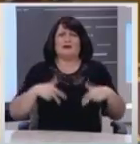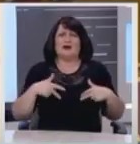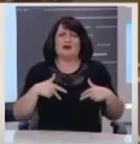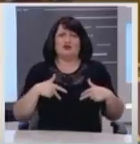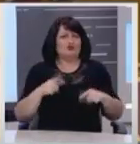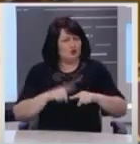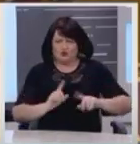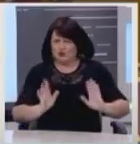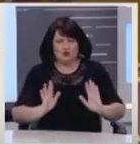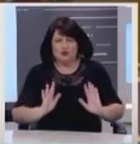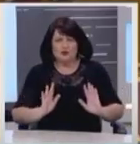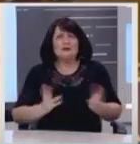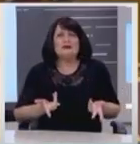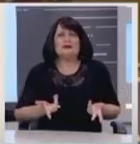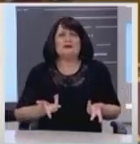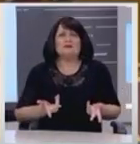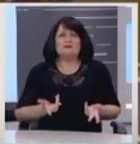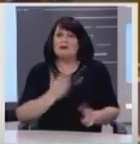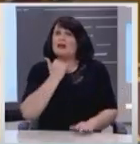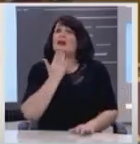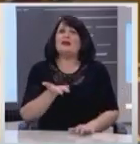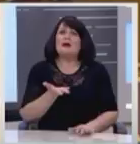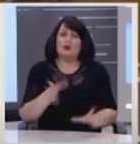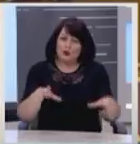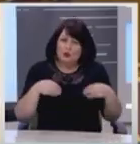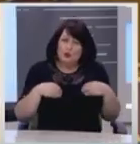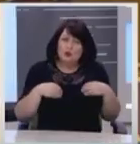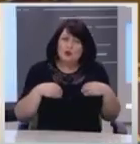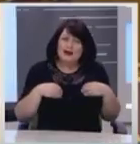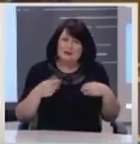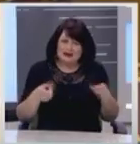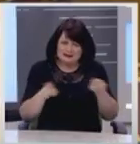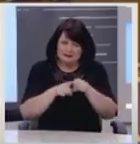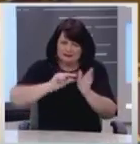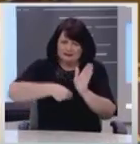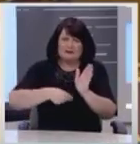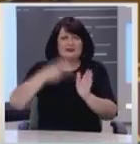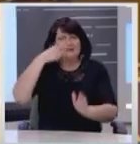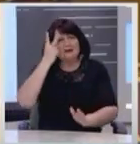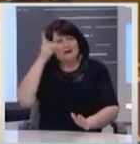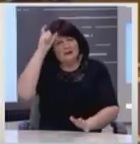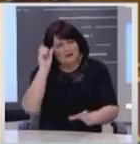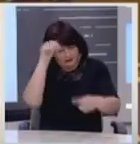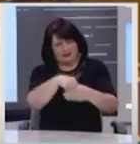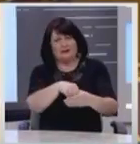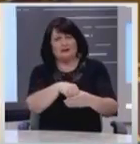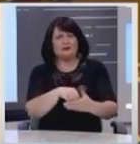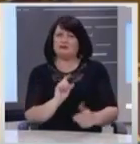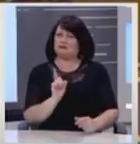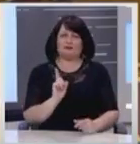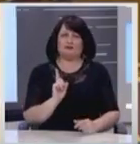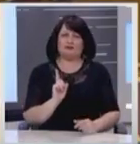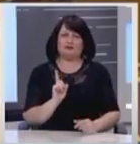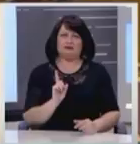Ελλάδα δεν θα μπορούσε να αποδεχθεί και να συνυπογράψει δικαίωμα επέμβασης Τουρκίας